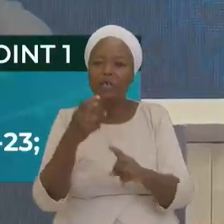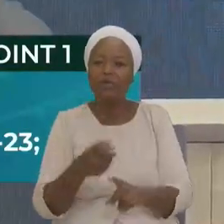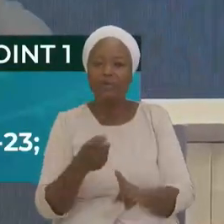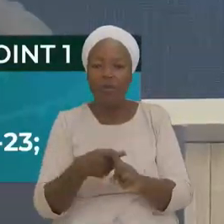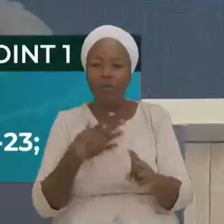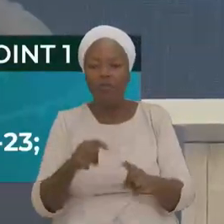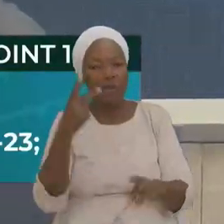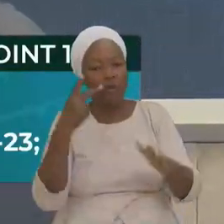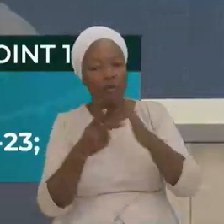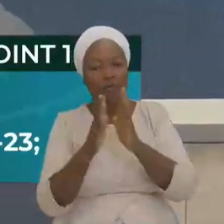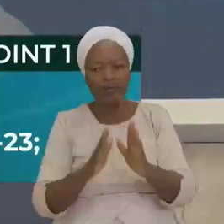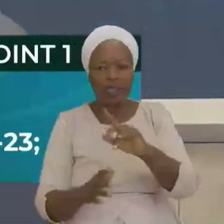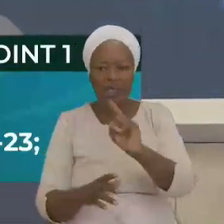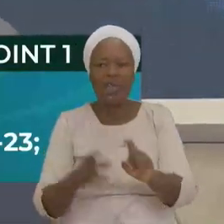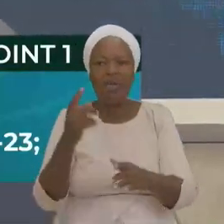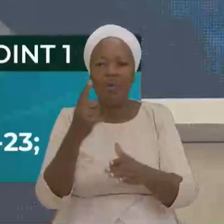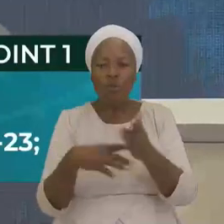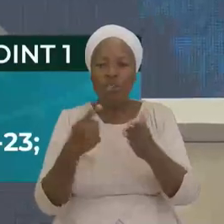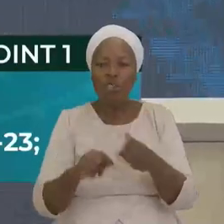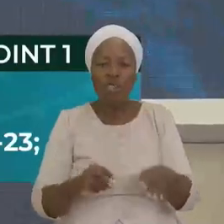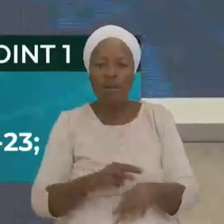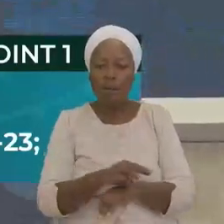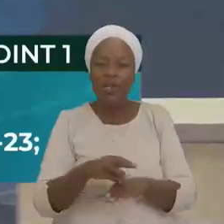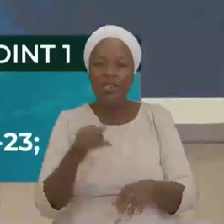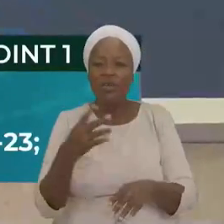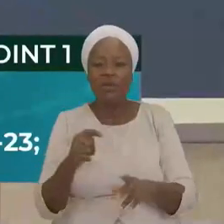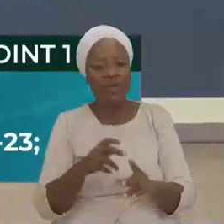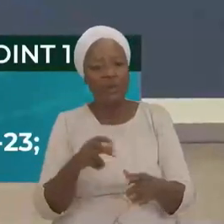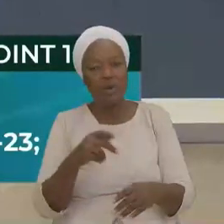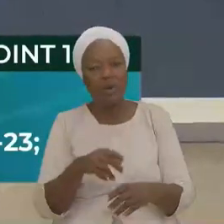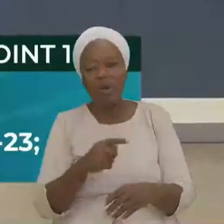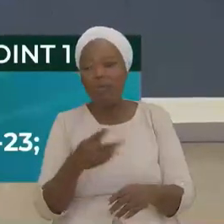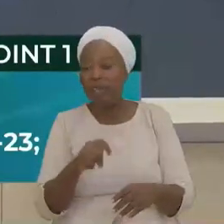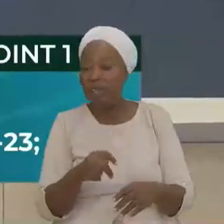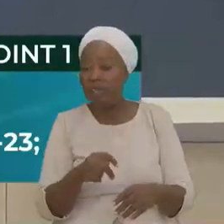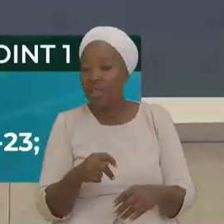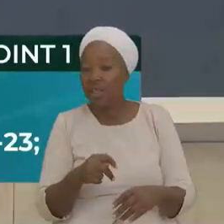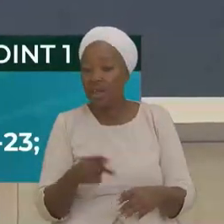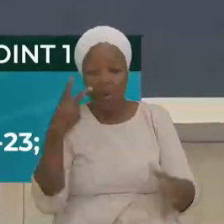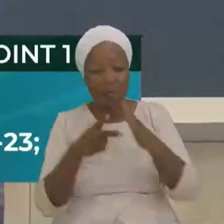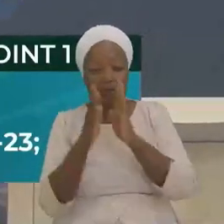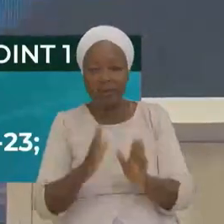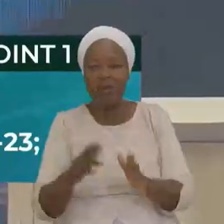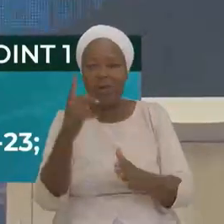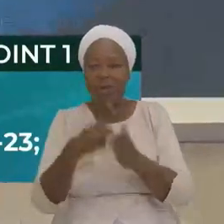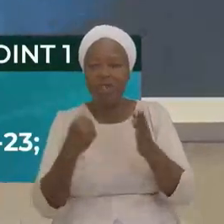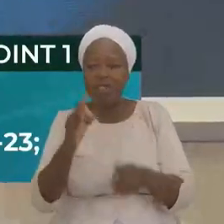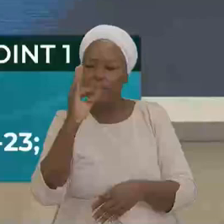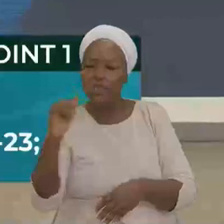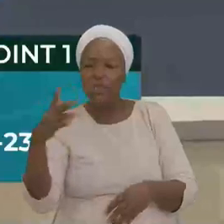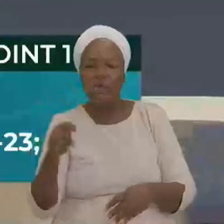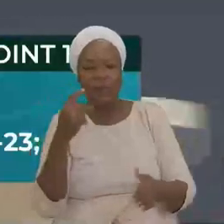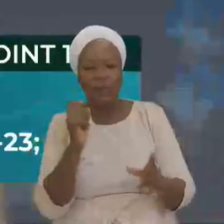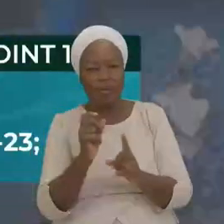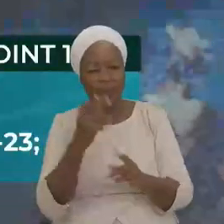Quel est le message du prophète? Quel est le ministère du prophète? Quelle